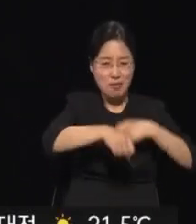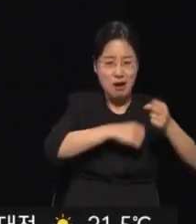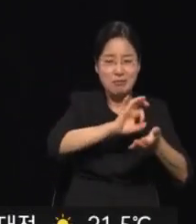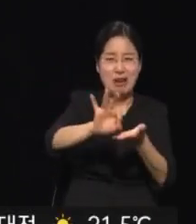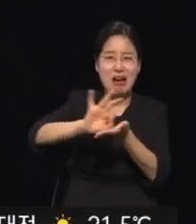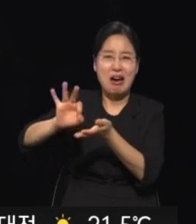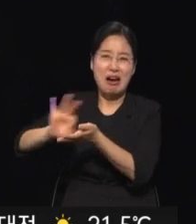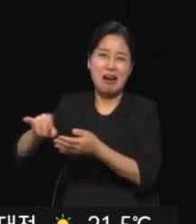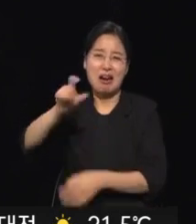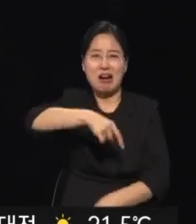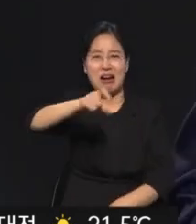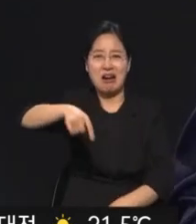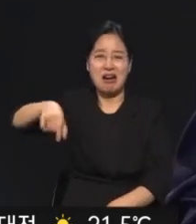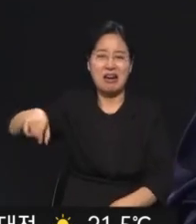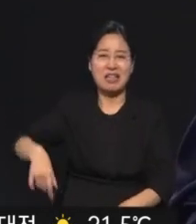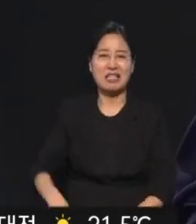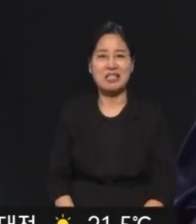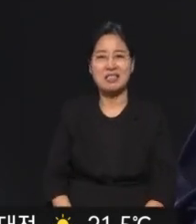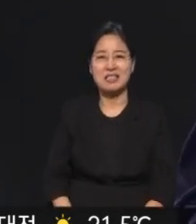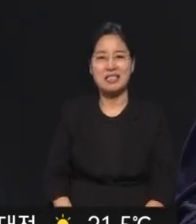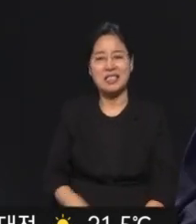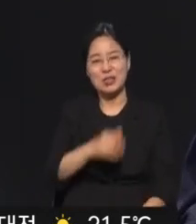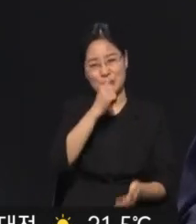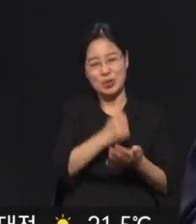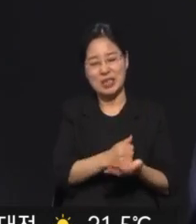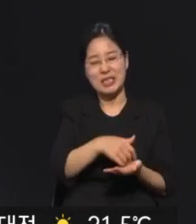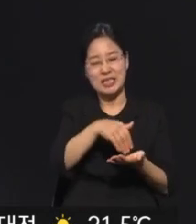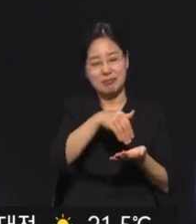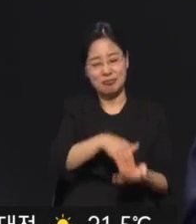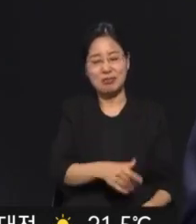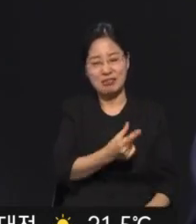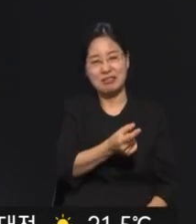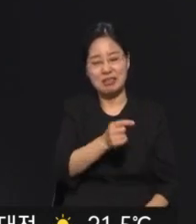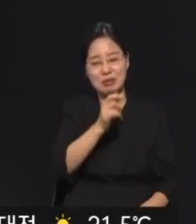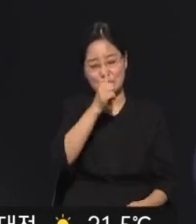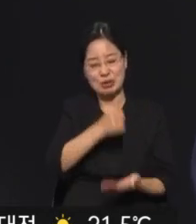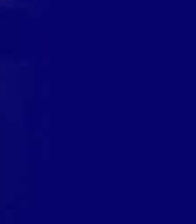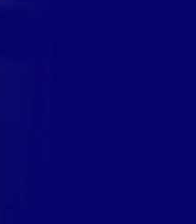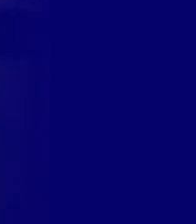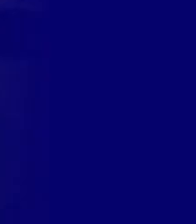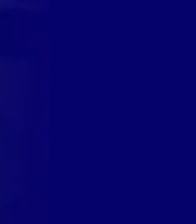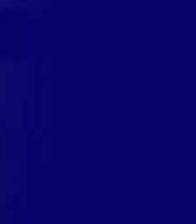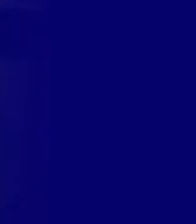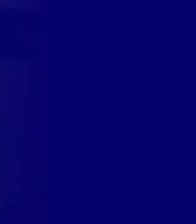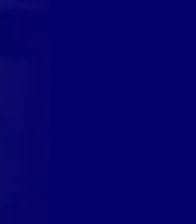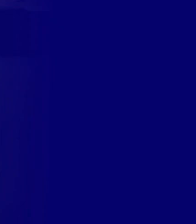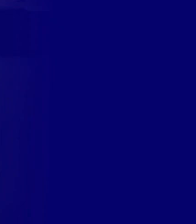했는데도 또 쌍방울 카드를 썼다는 건 재질이 안 좋죠. 예, 알겠습니다.